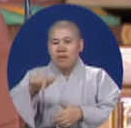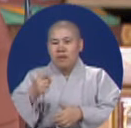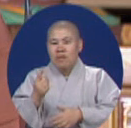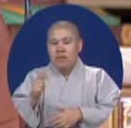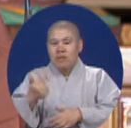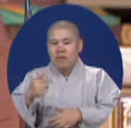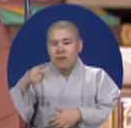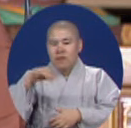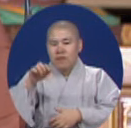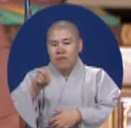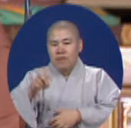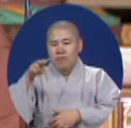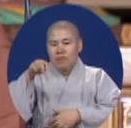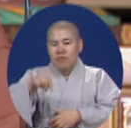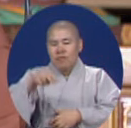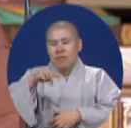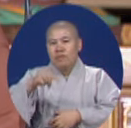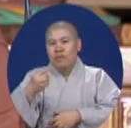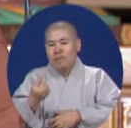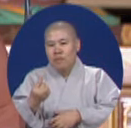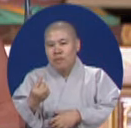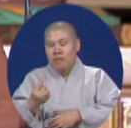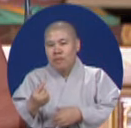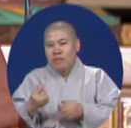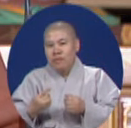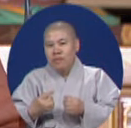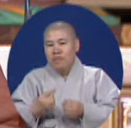관심수도거든요. 그래서 이 관심수도를